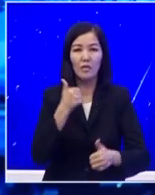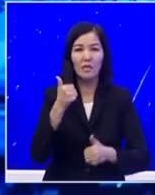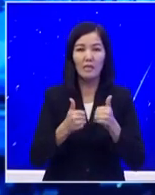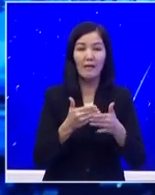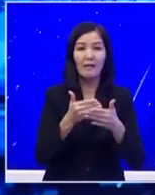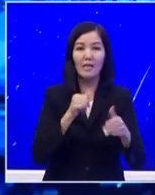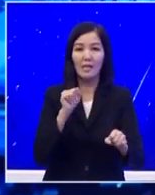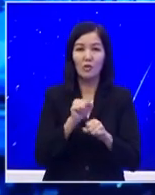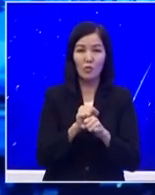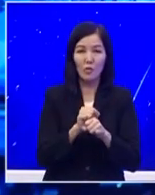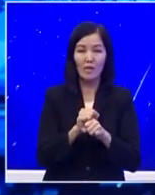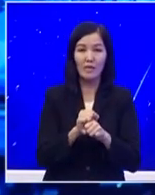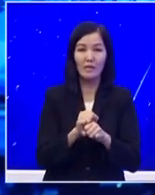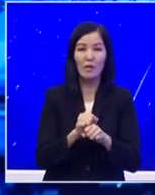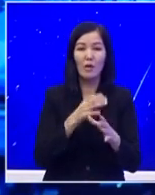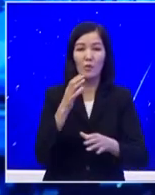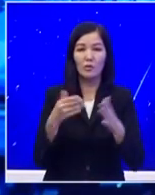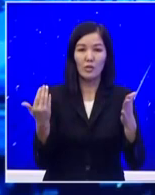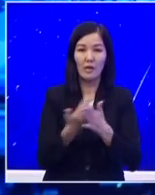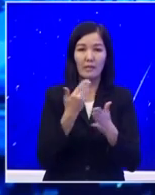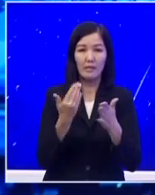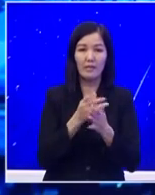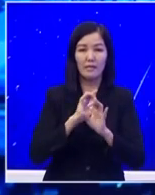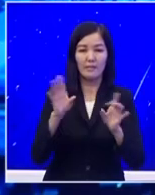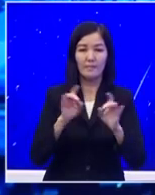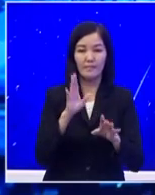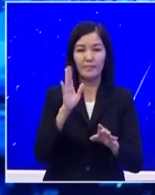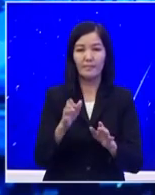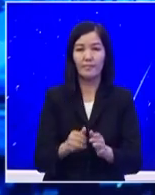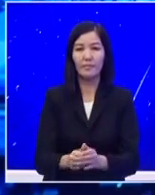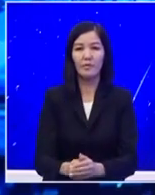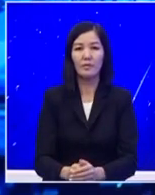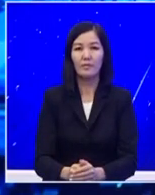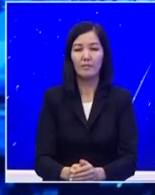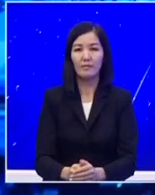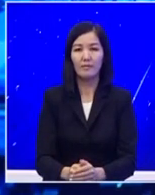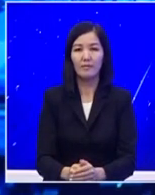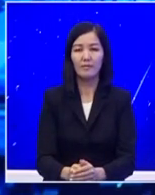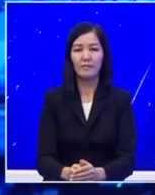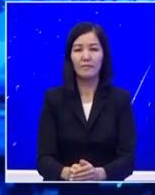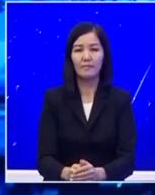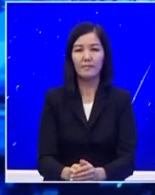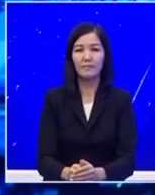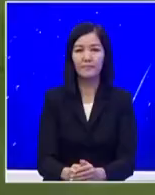турнир кейінге шегерілді. Осы және өзге де спорт жаңалықтары Жарқын Нұрланұлының бейнематериалында.